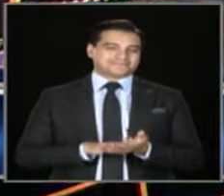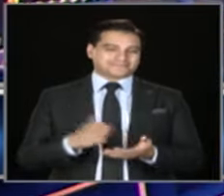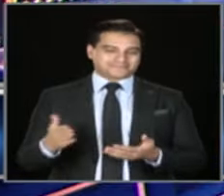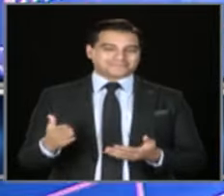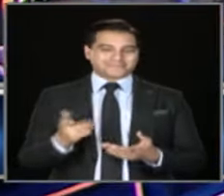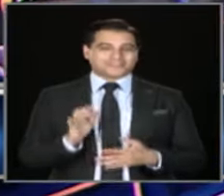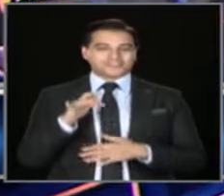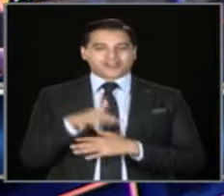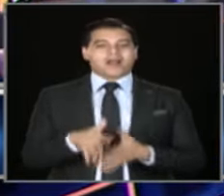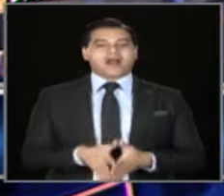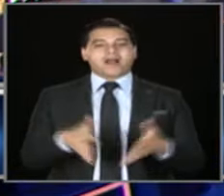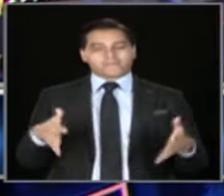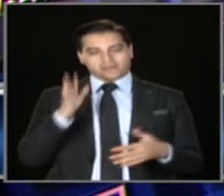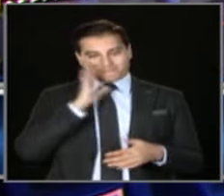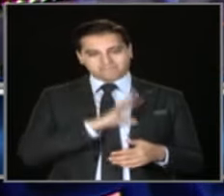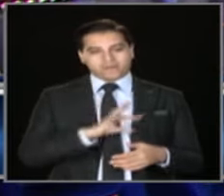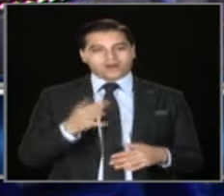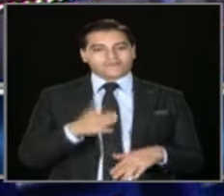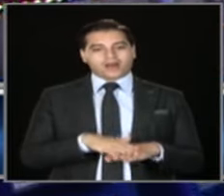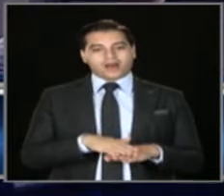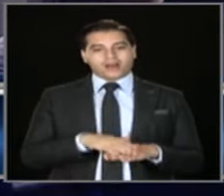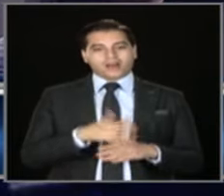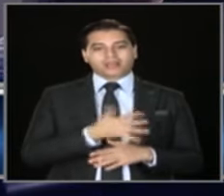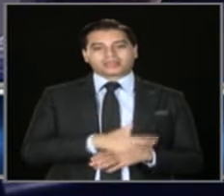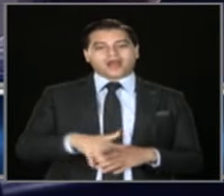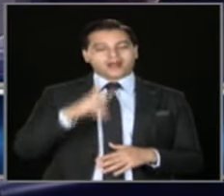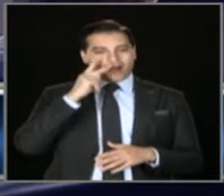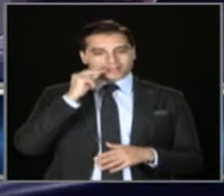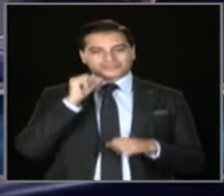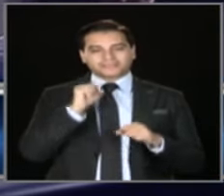اكبر شلال على النهر الاصفر في